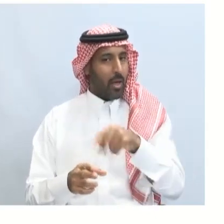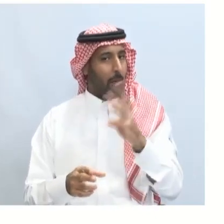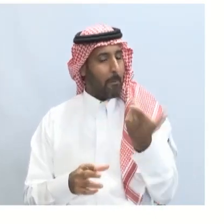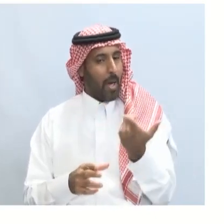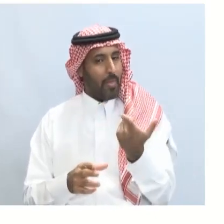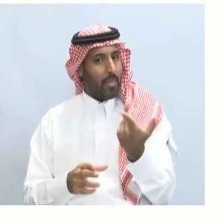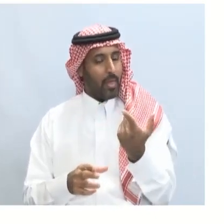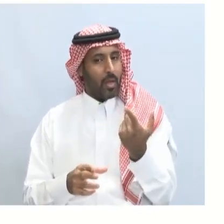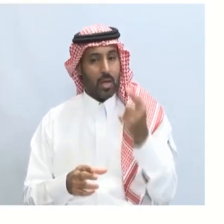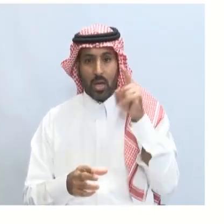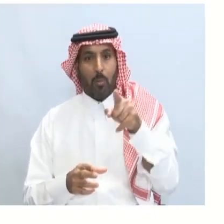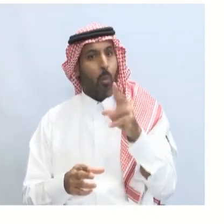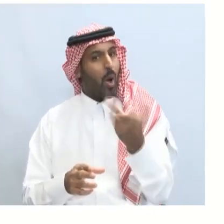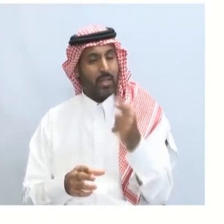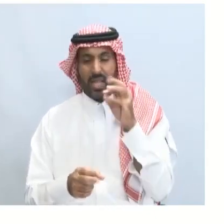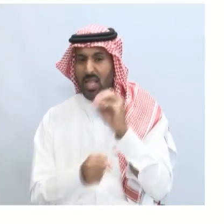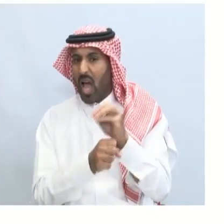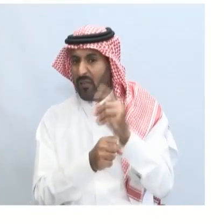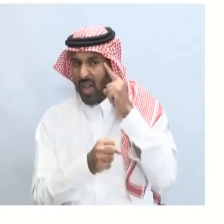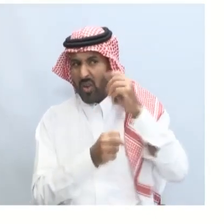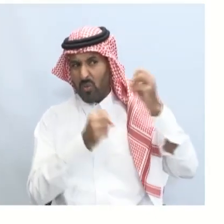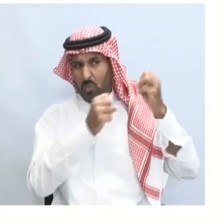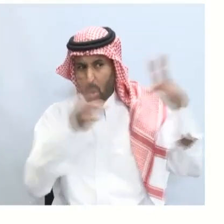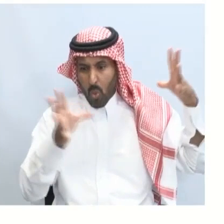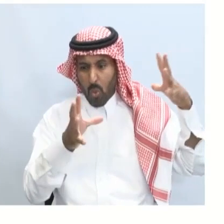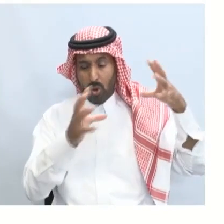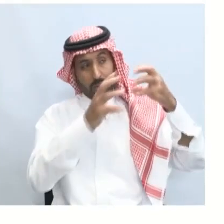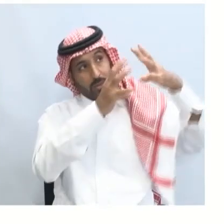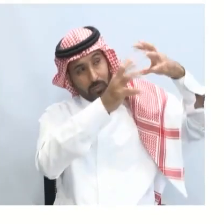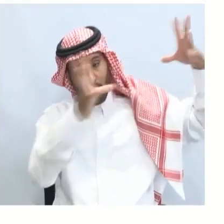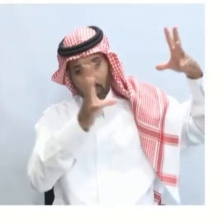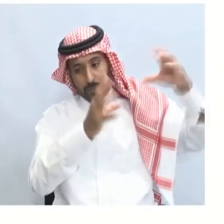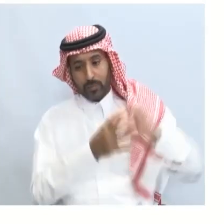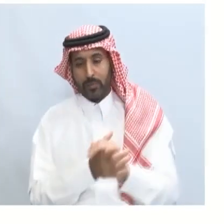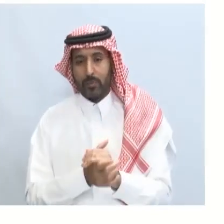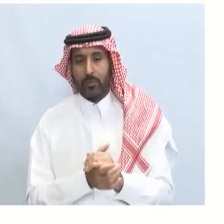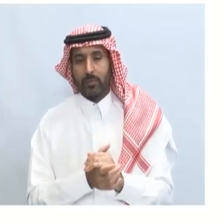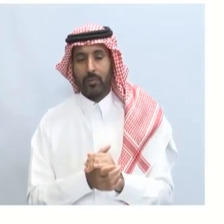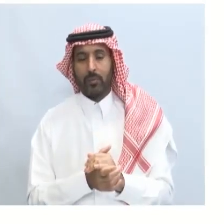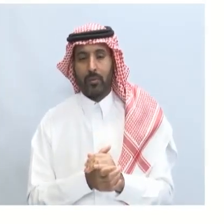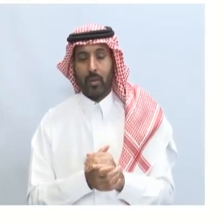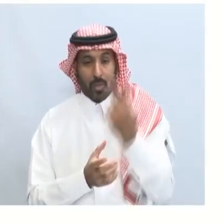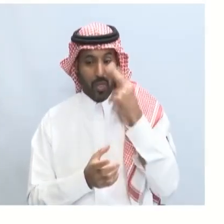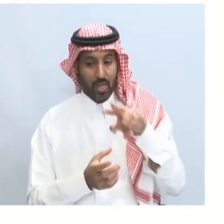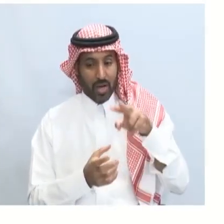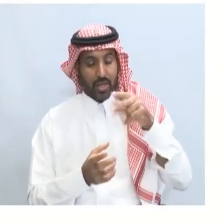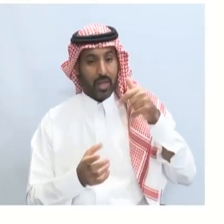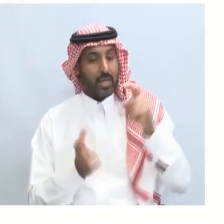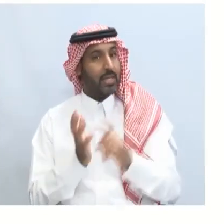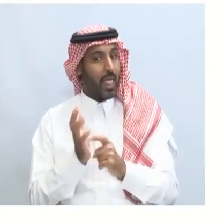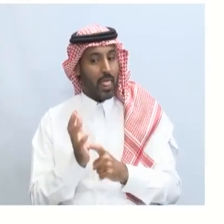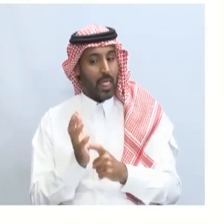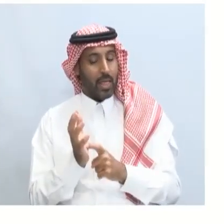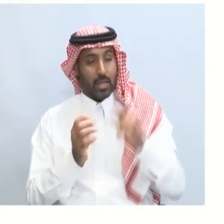ماذا تعرف عن الانفجار العظيم الانفجار او نظريه الانفجار